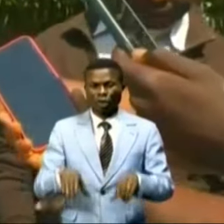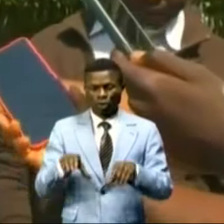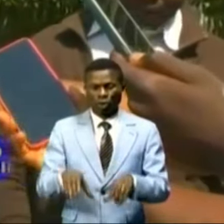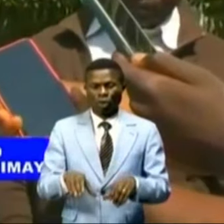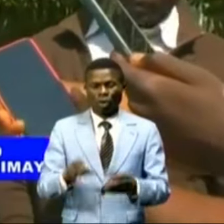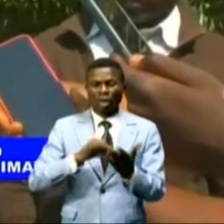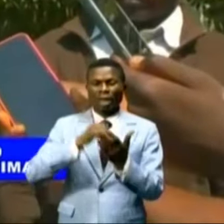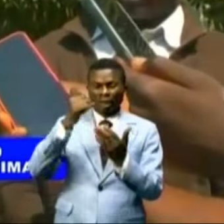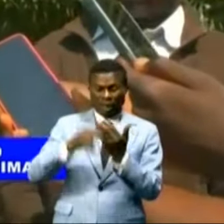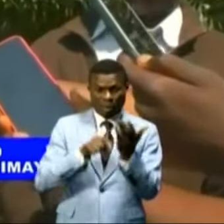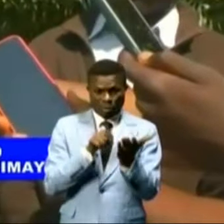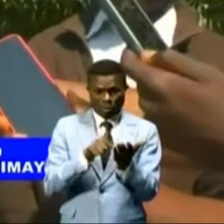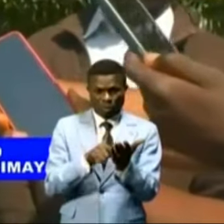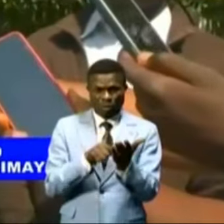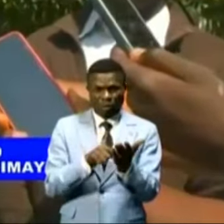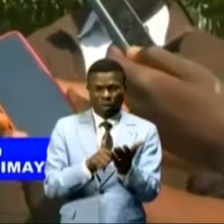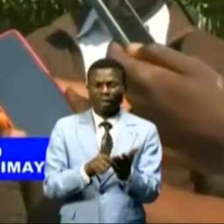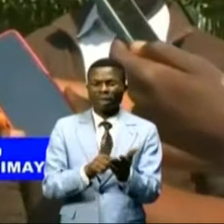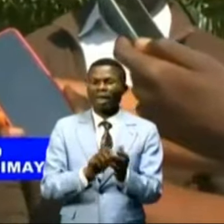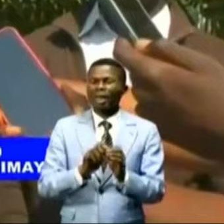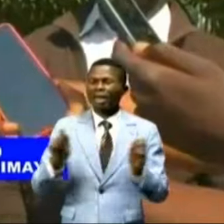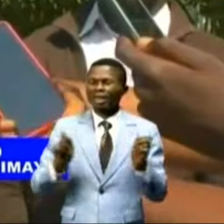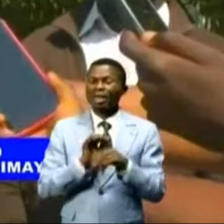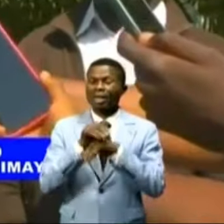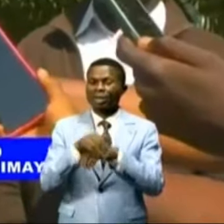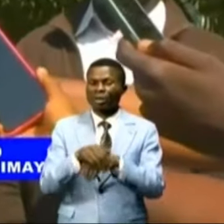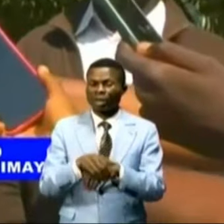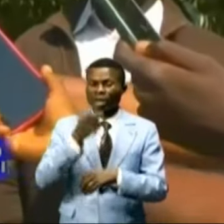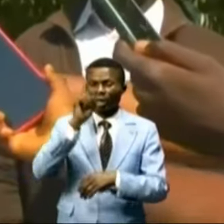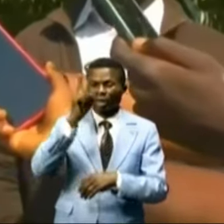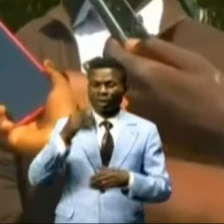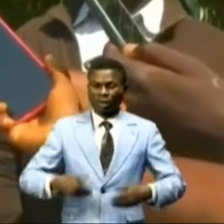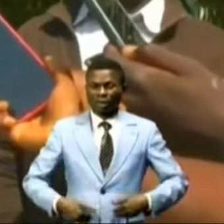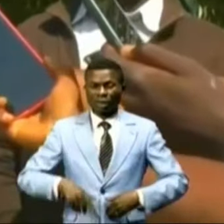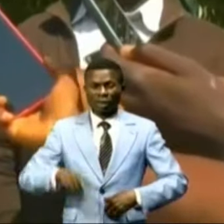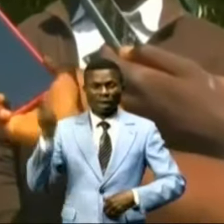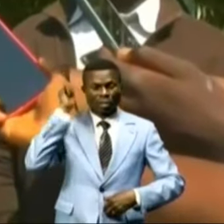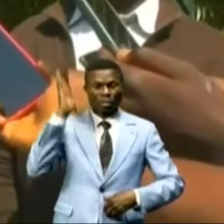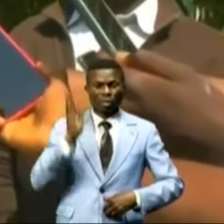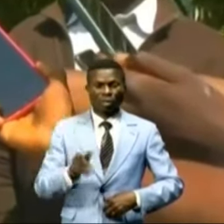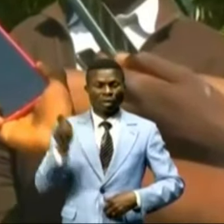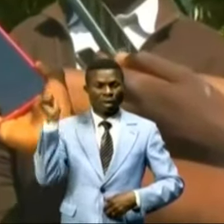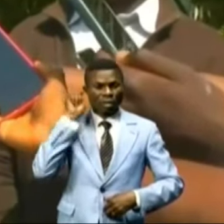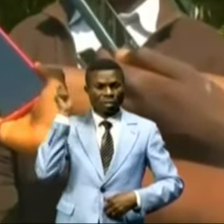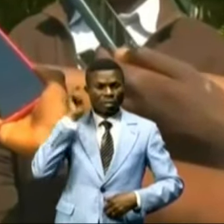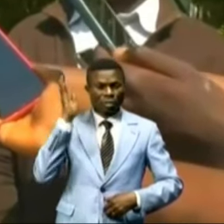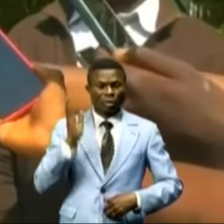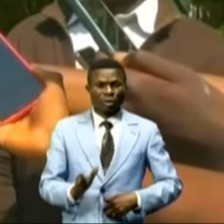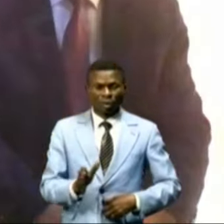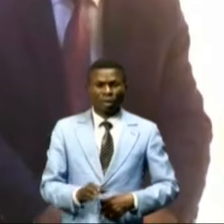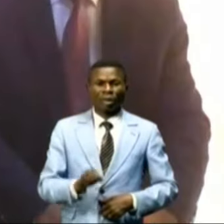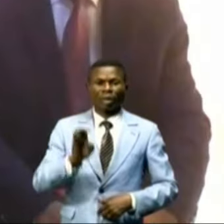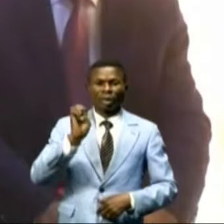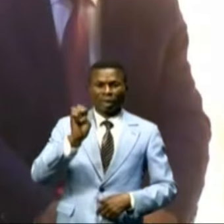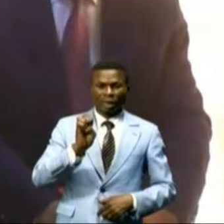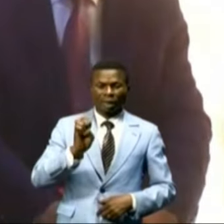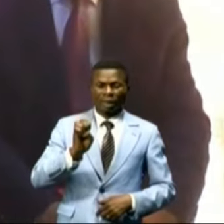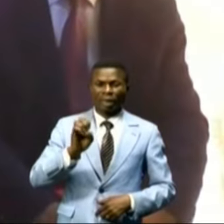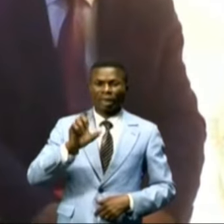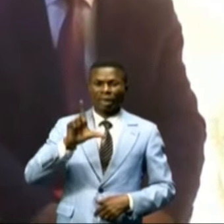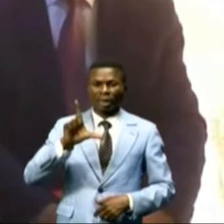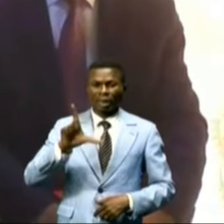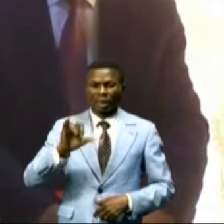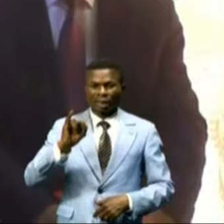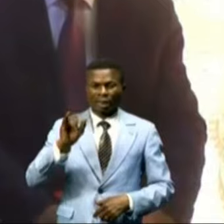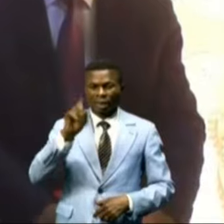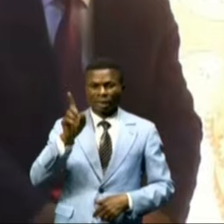dans lequel est très engagé l'un de nos jeunes professeurs, le professeur Eliezer Majambo. Deux exposés étaient